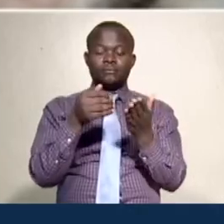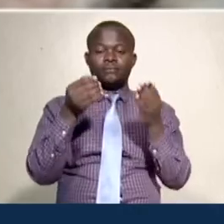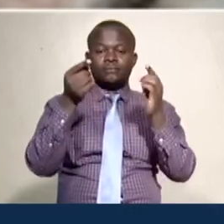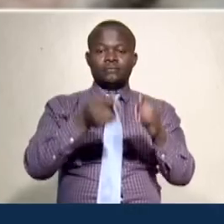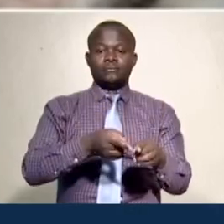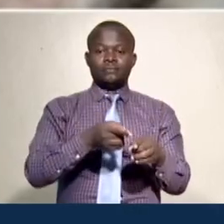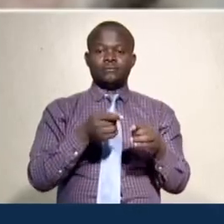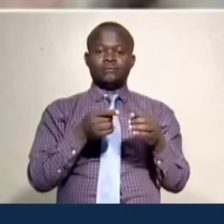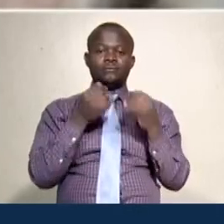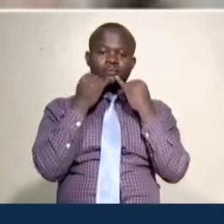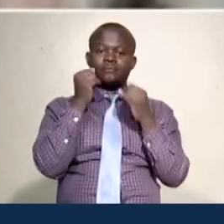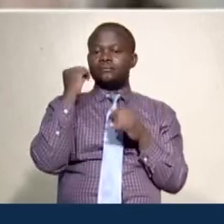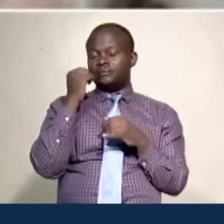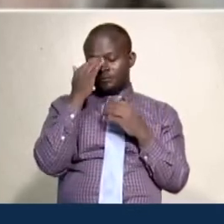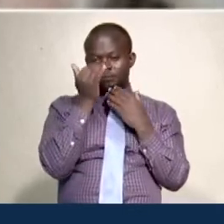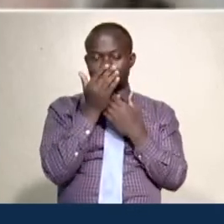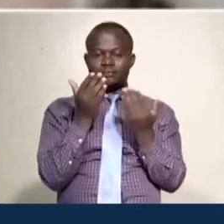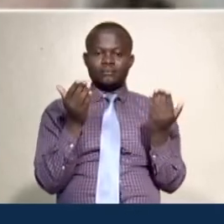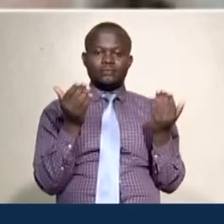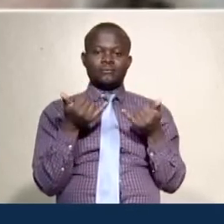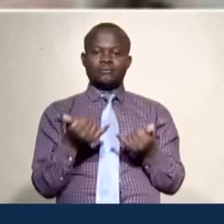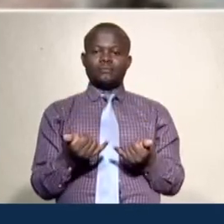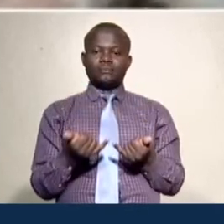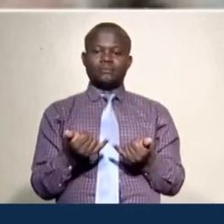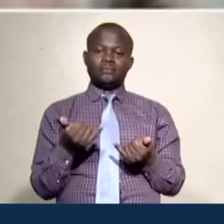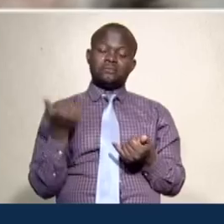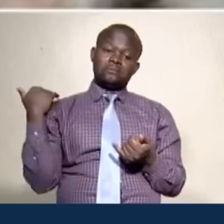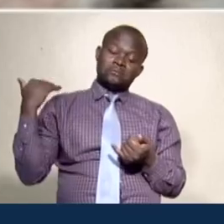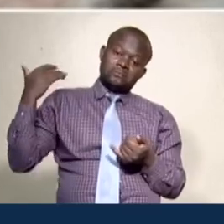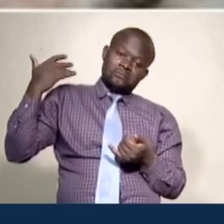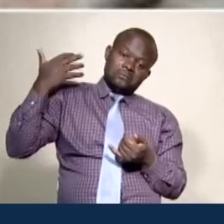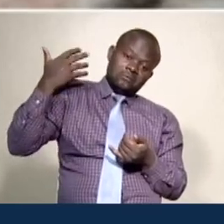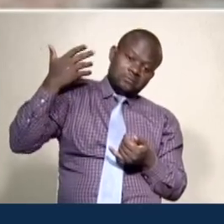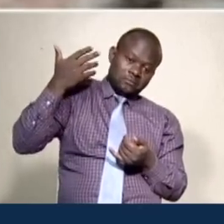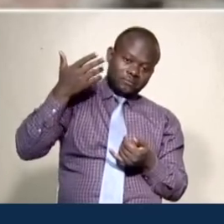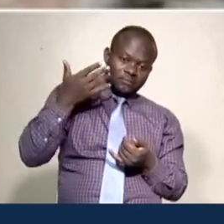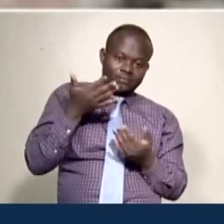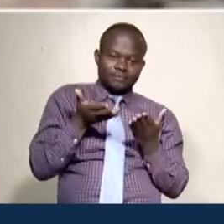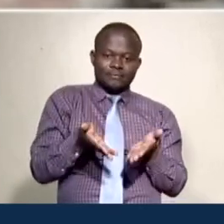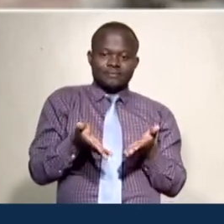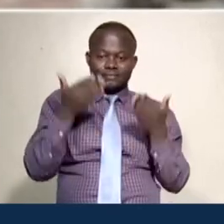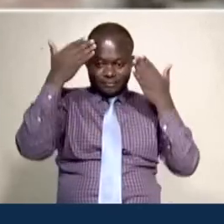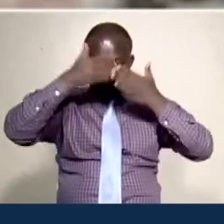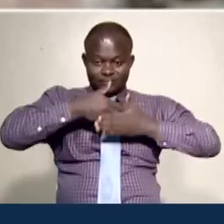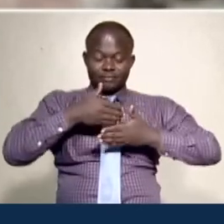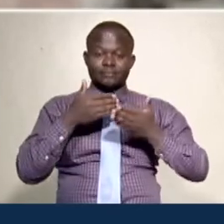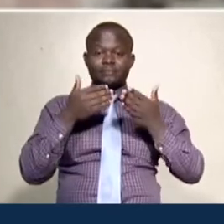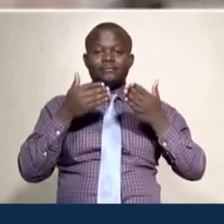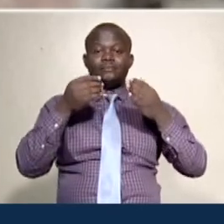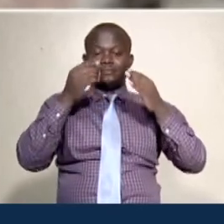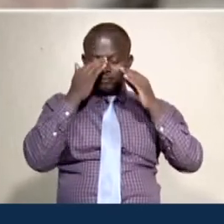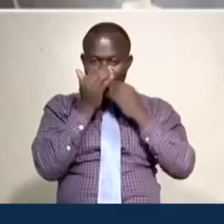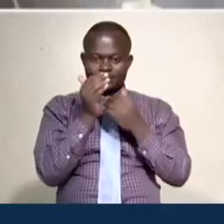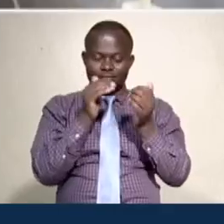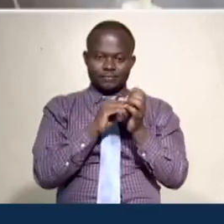ngo babibwiraga ejo mu gitondo. Ubwo ngo kuva nyine ubwo mu gitondo kugeza nimugoroba kugeza mu